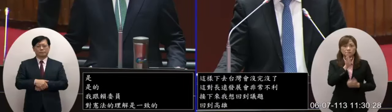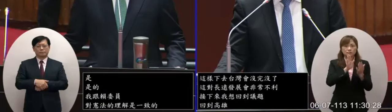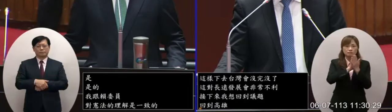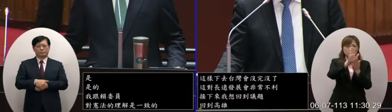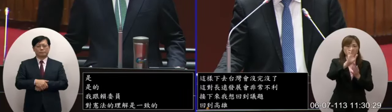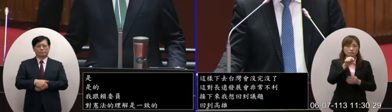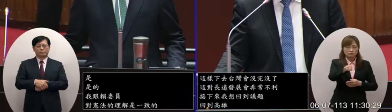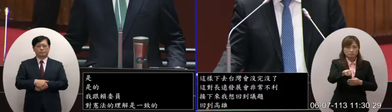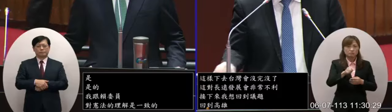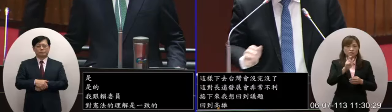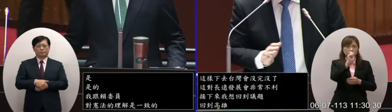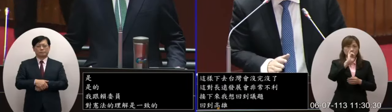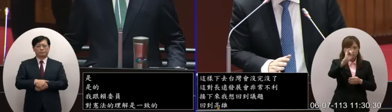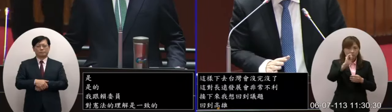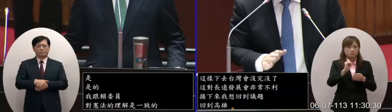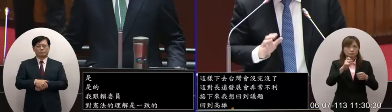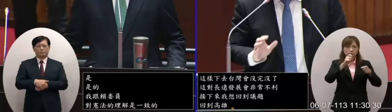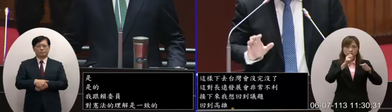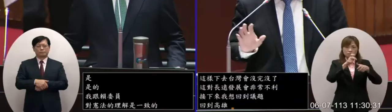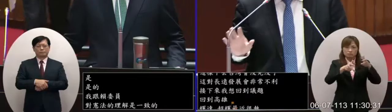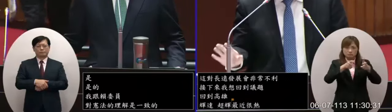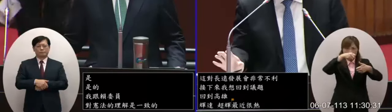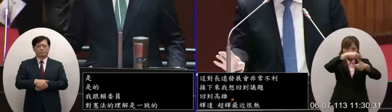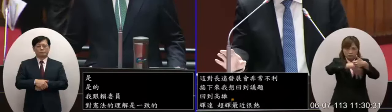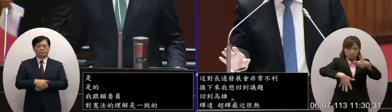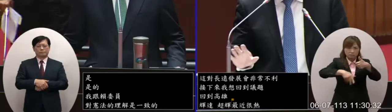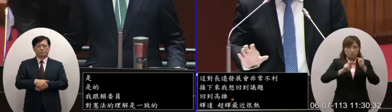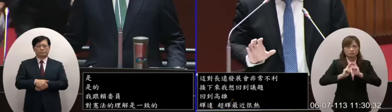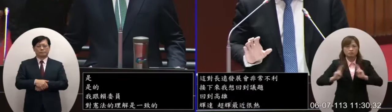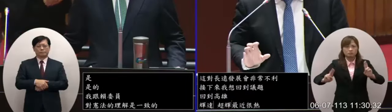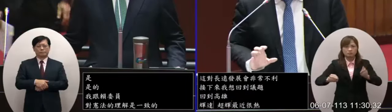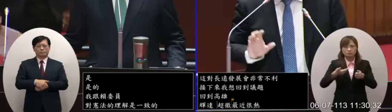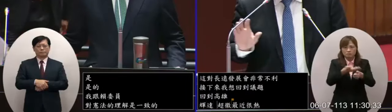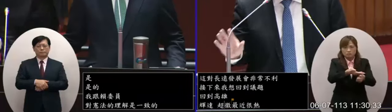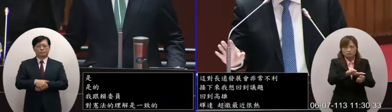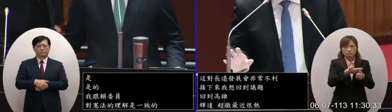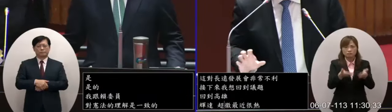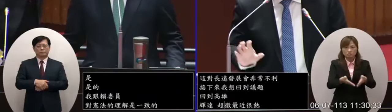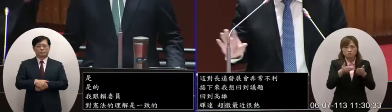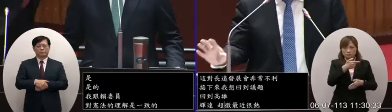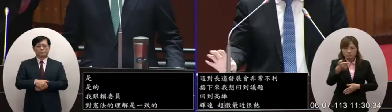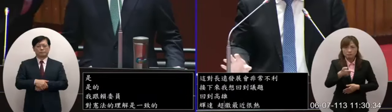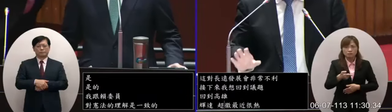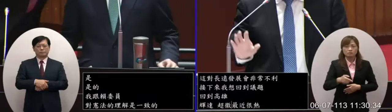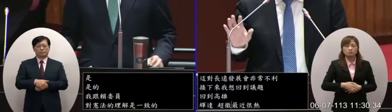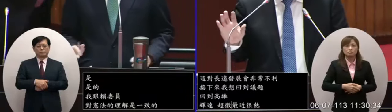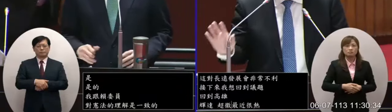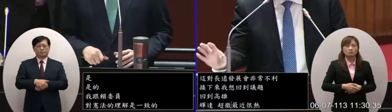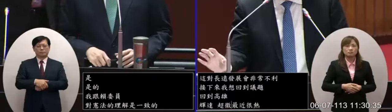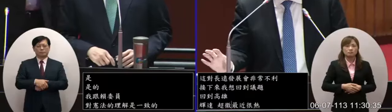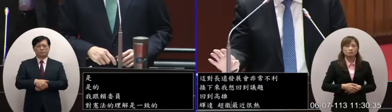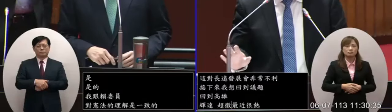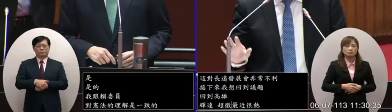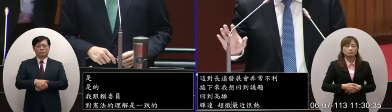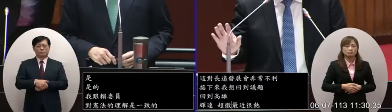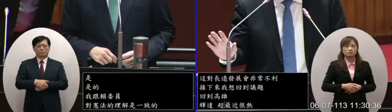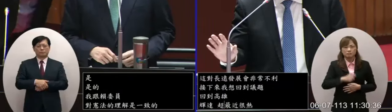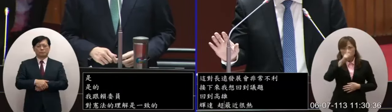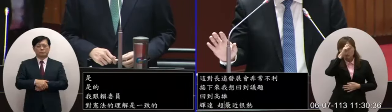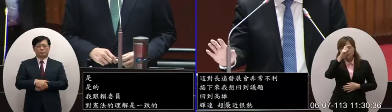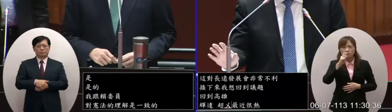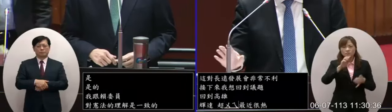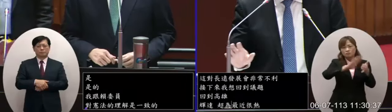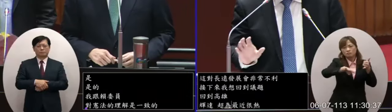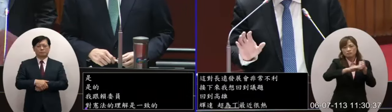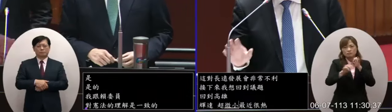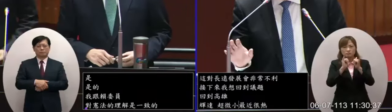电力是一个很重要的啦。那我希望吼不要让南部的乡亲们都只是在需要用电的时候不断的付出，承受空污的危害，承